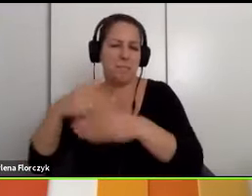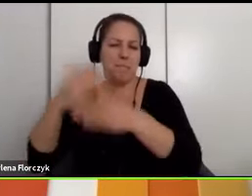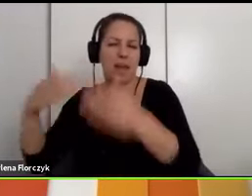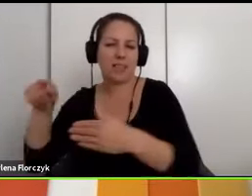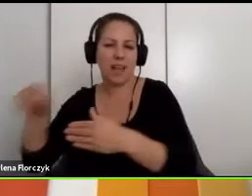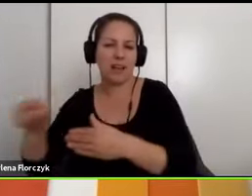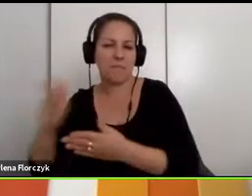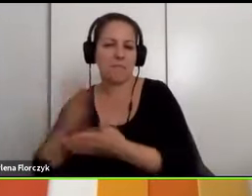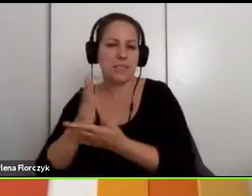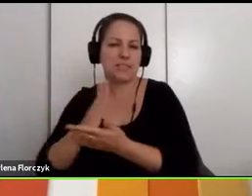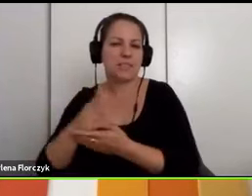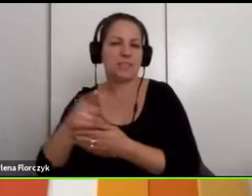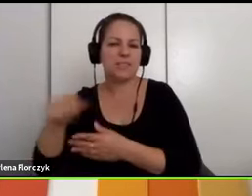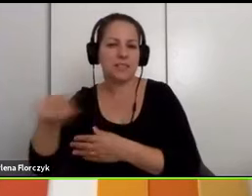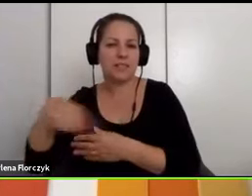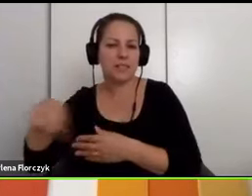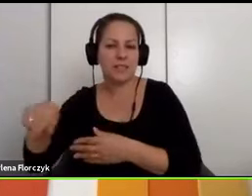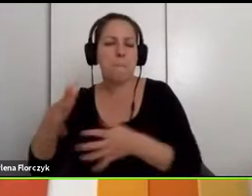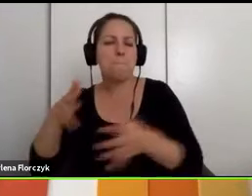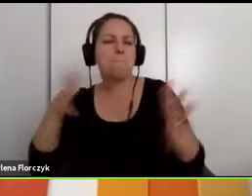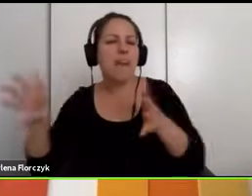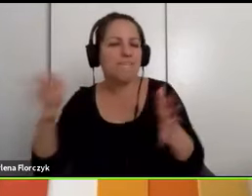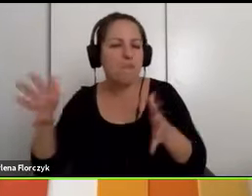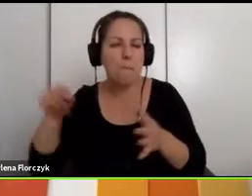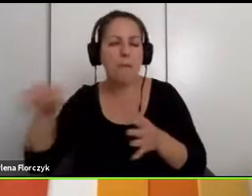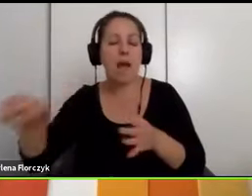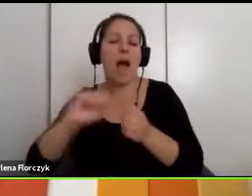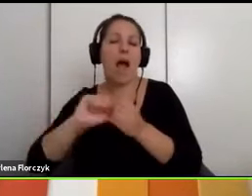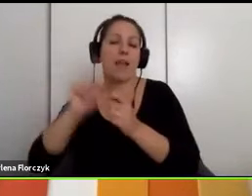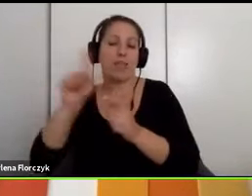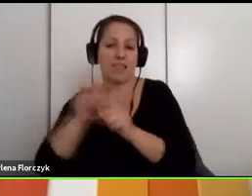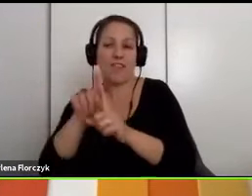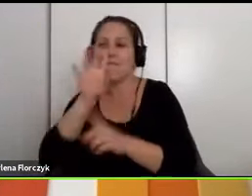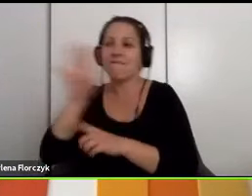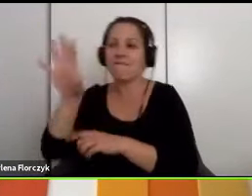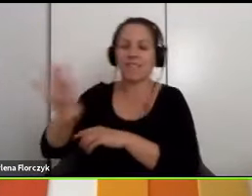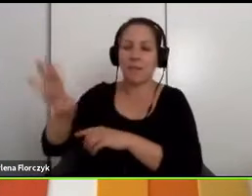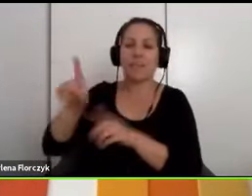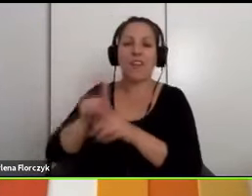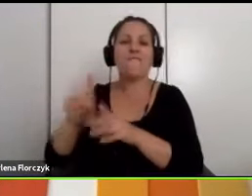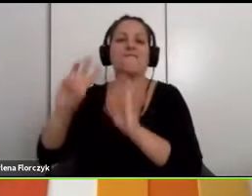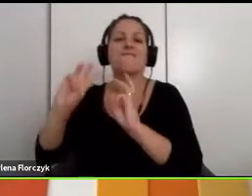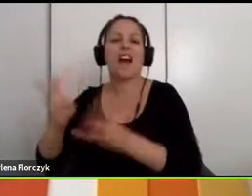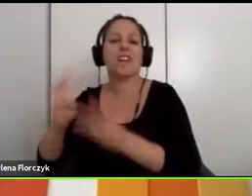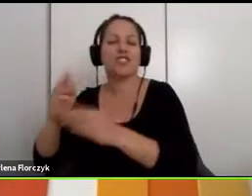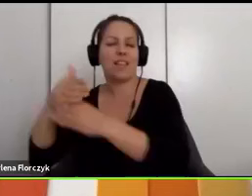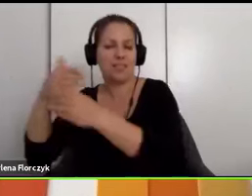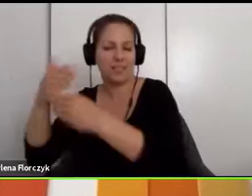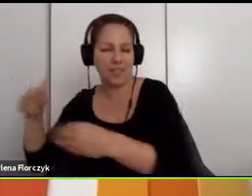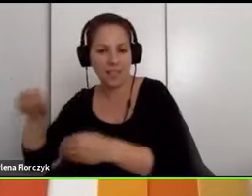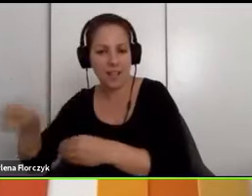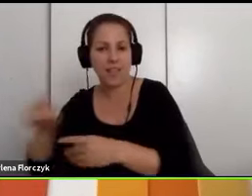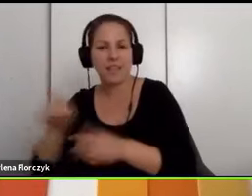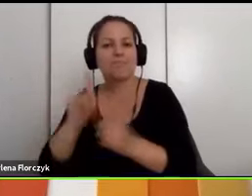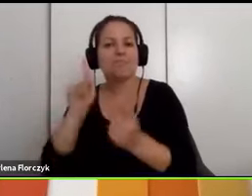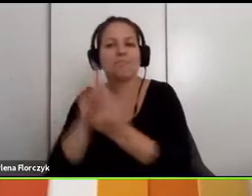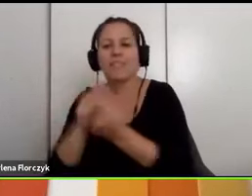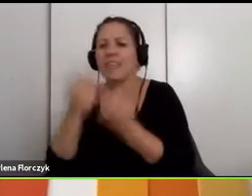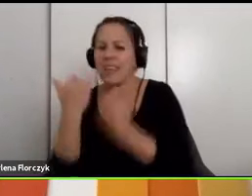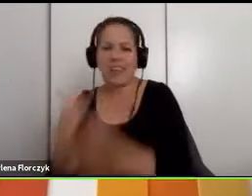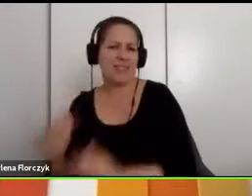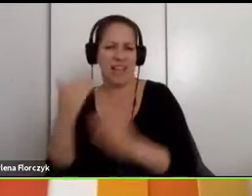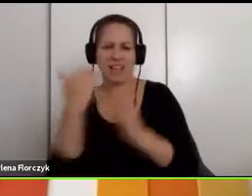performerami a widzami, jak i przy warsztacie teatralnym, jest spotkaniem się na innych zasadach,